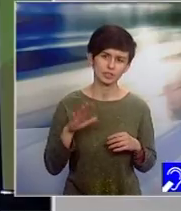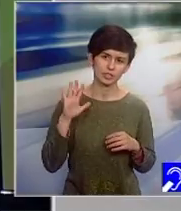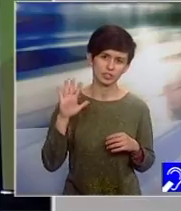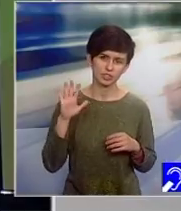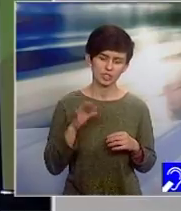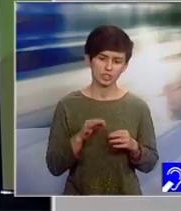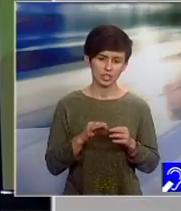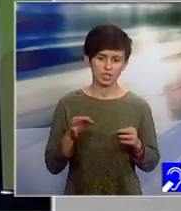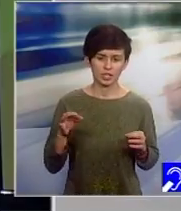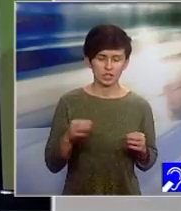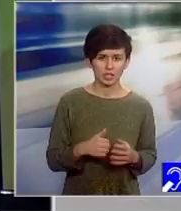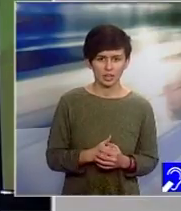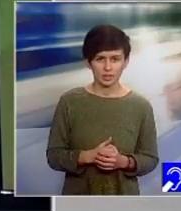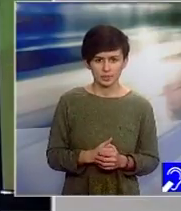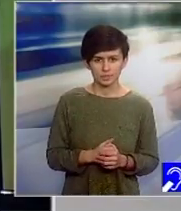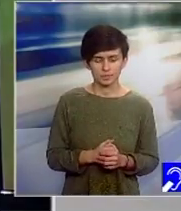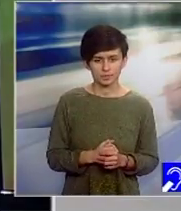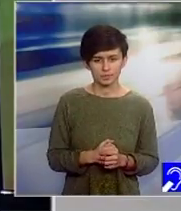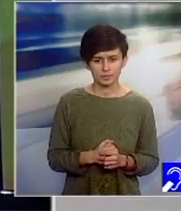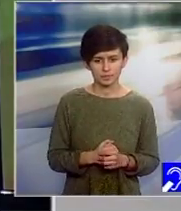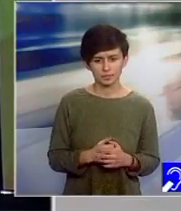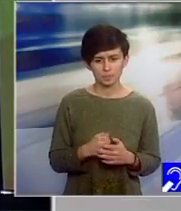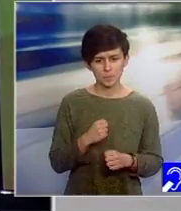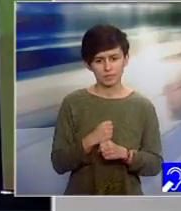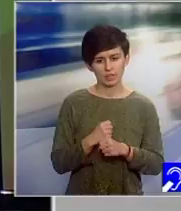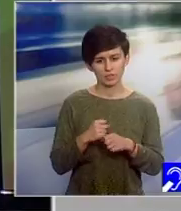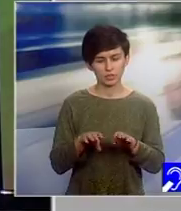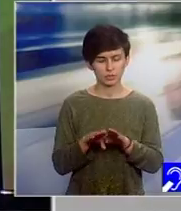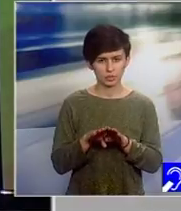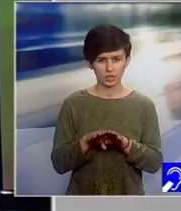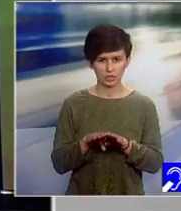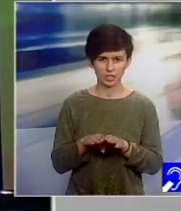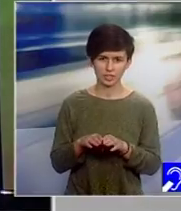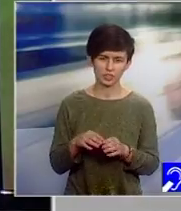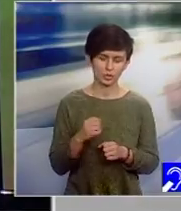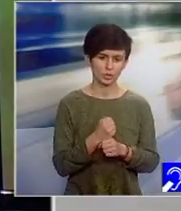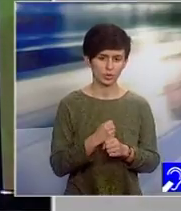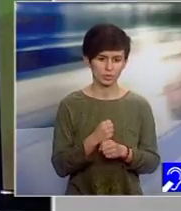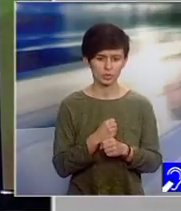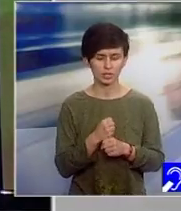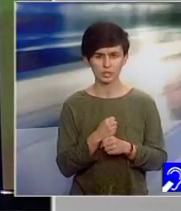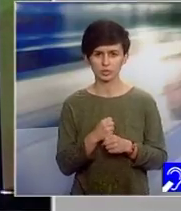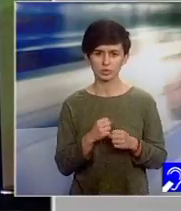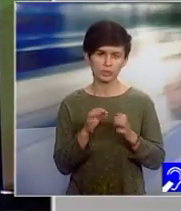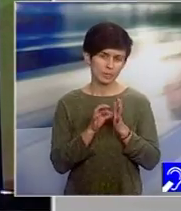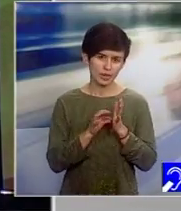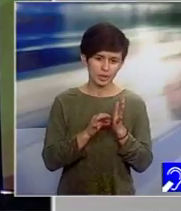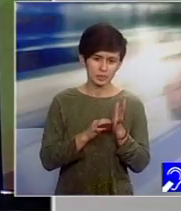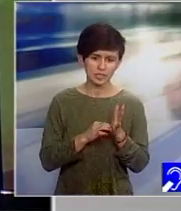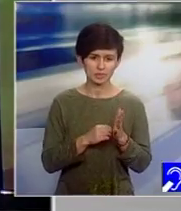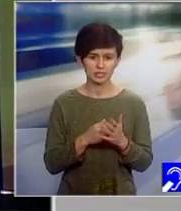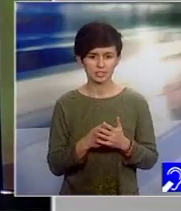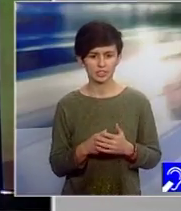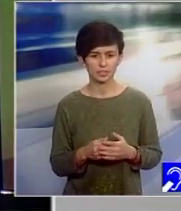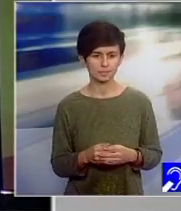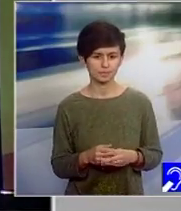care, în amănunțime, am făcut-o cu colegilor lor mai mari. Ei încă n-au străbătut chiar tot Clujul, dar mai au timp până termină liceul